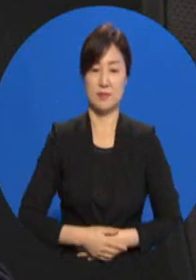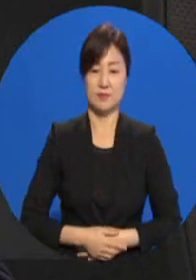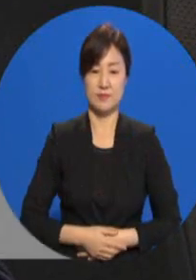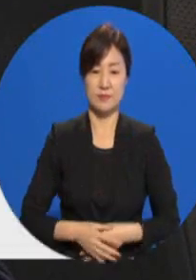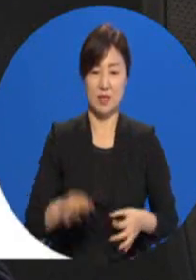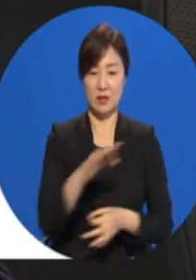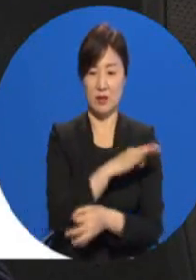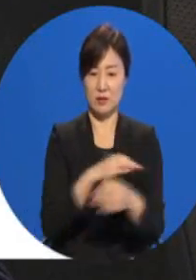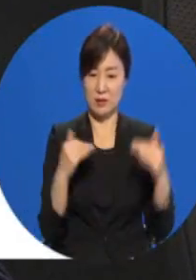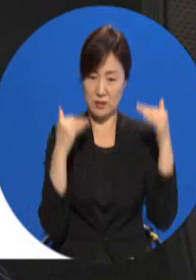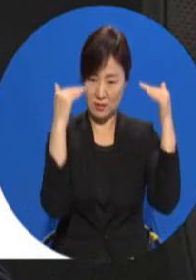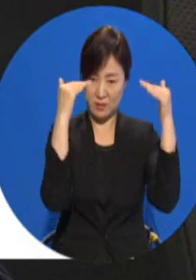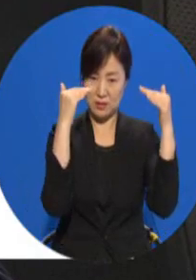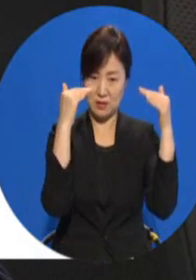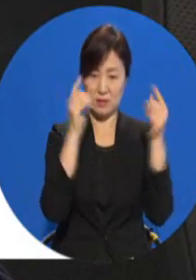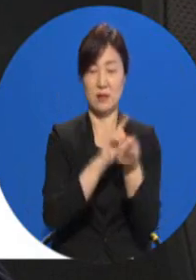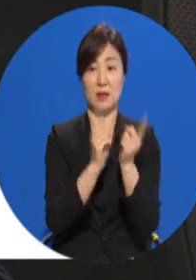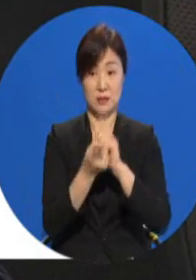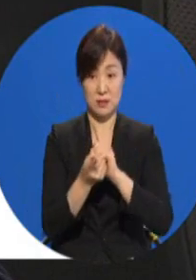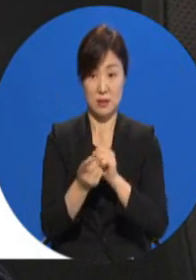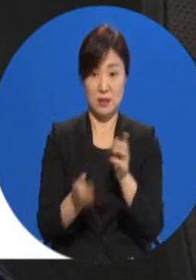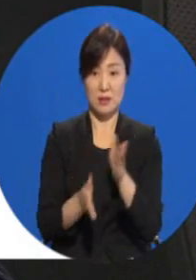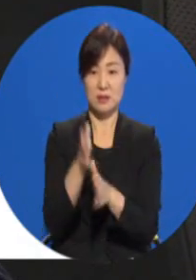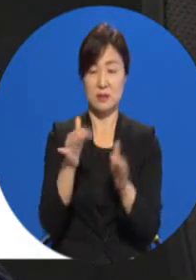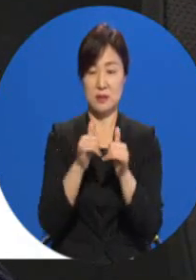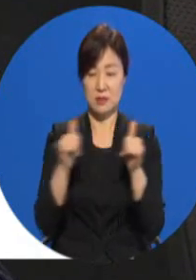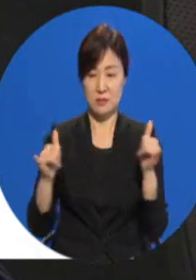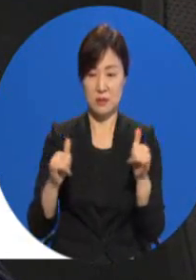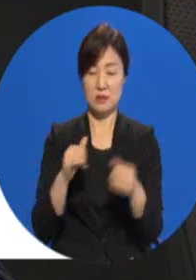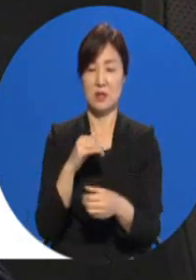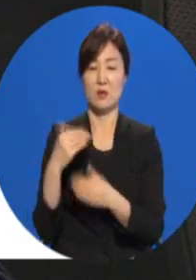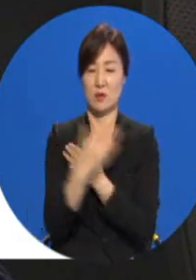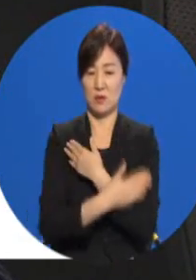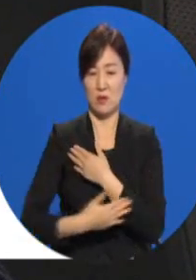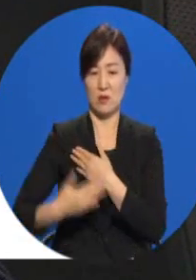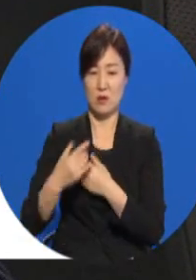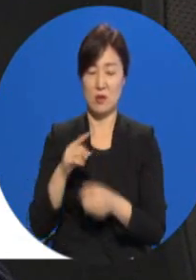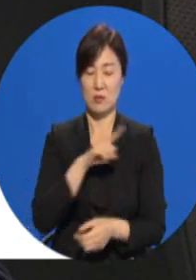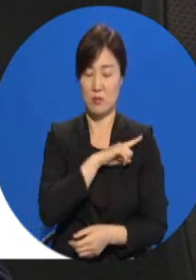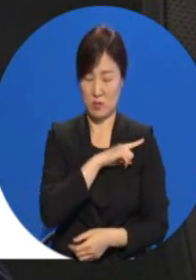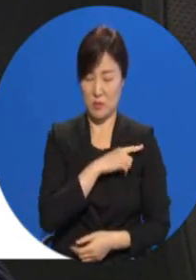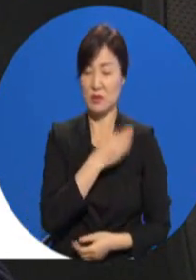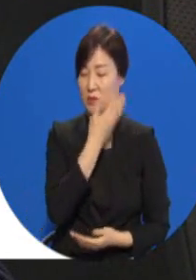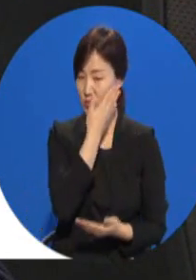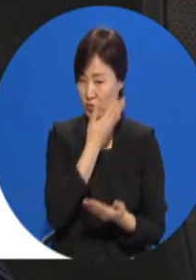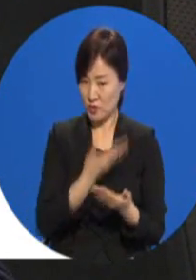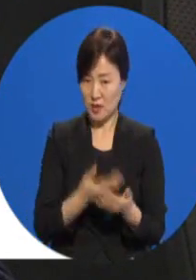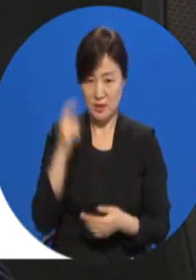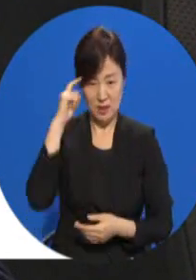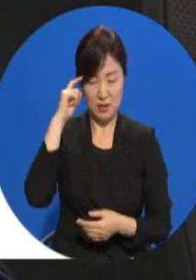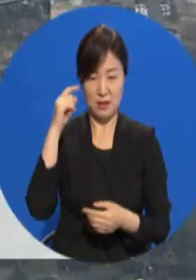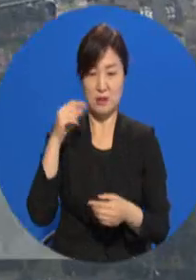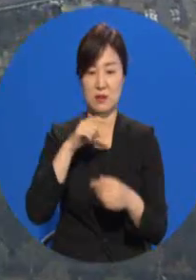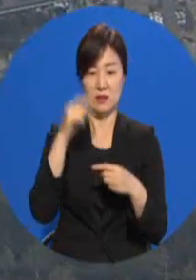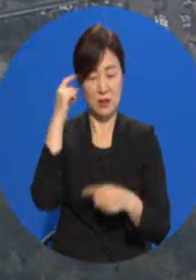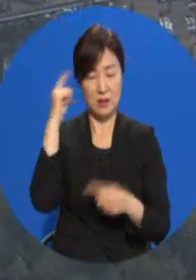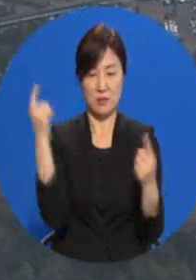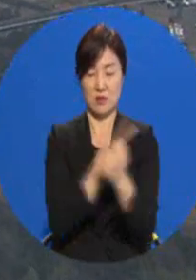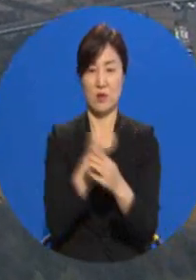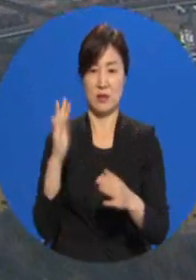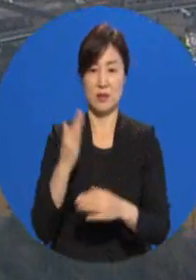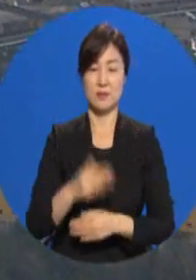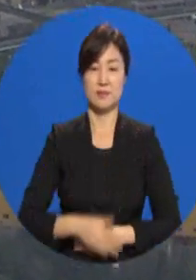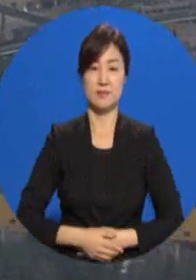경제성장 우선에서 이제 시민들의 건강을 먼저 생각하는 그런 패러다임의 변화가 있어야 된다고 생각을 합니다.